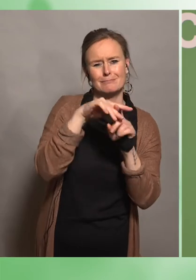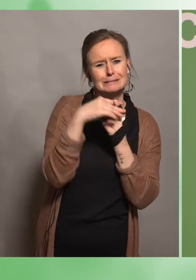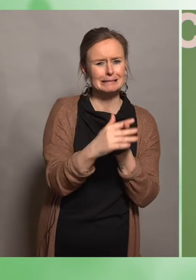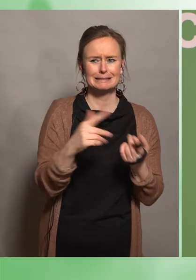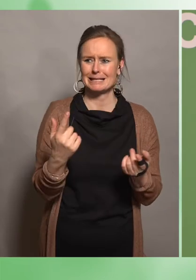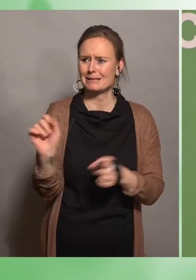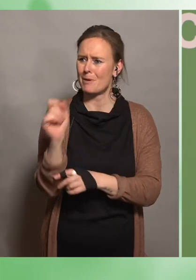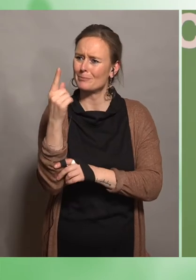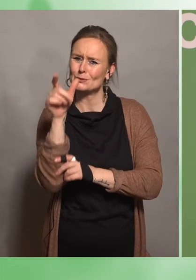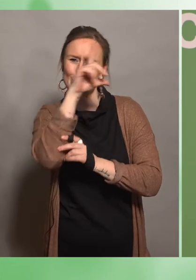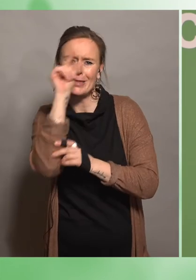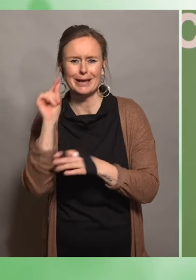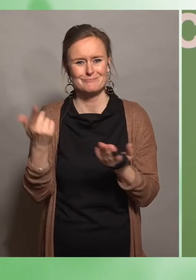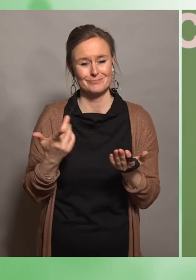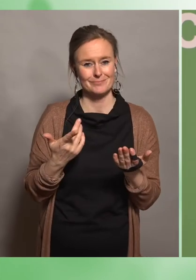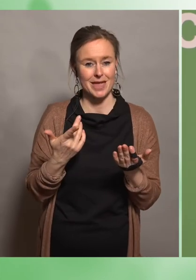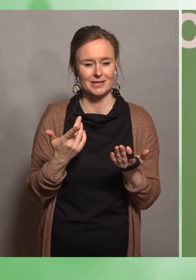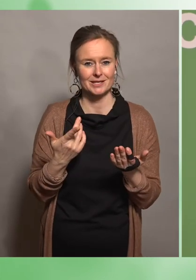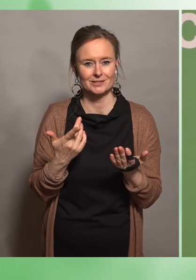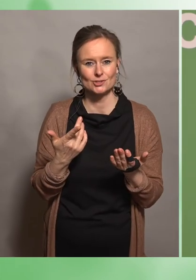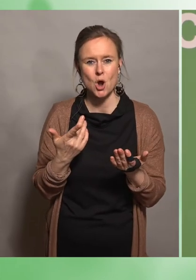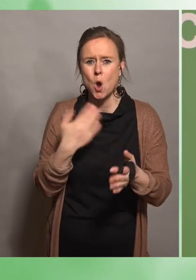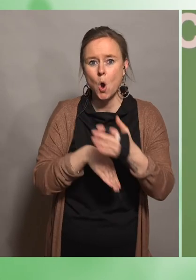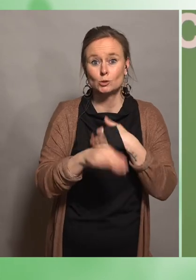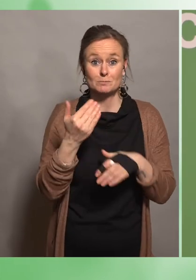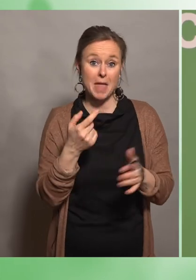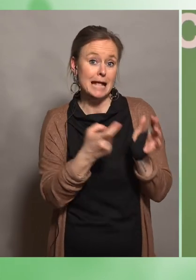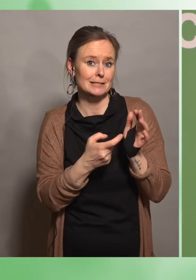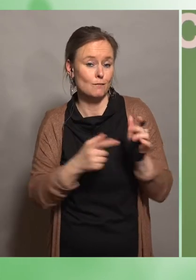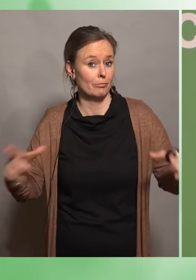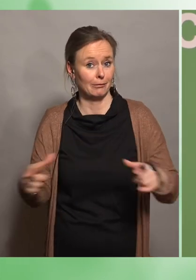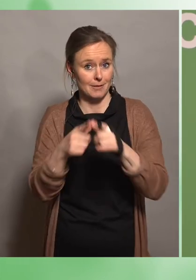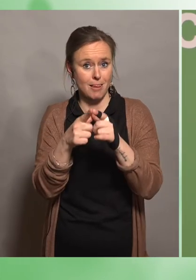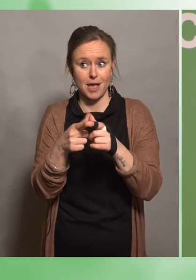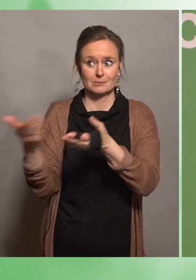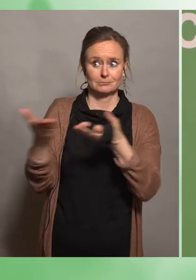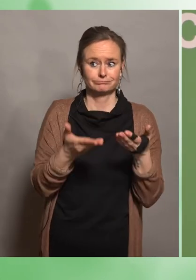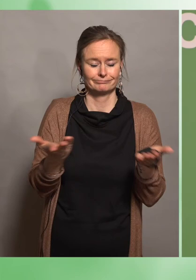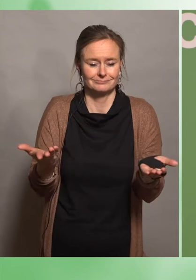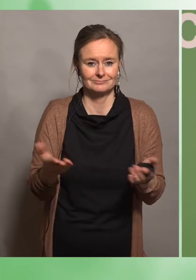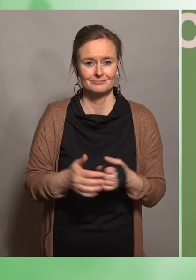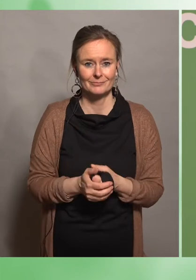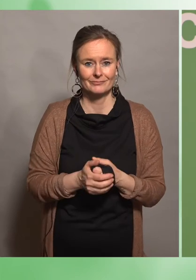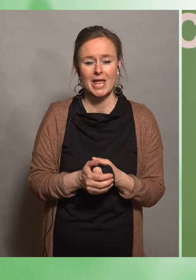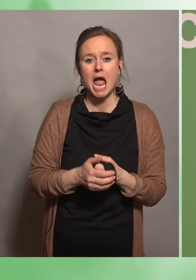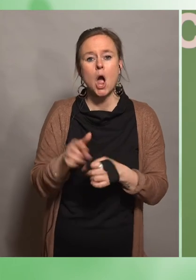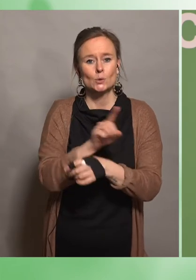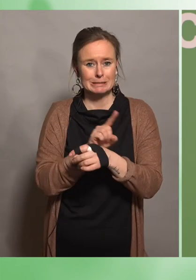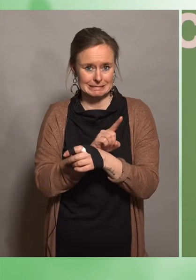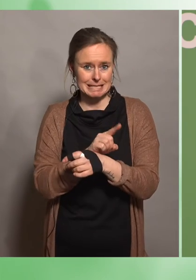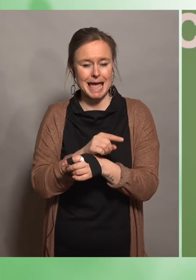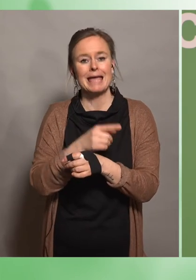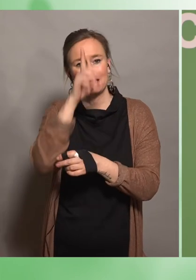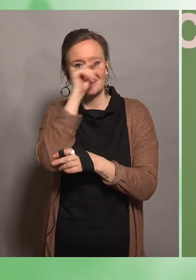drittens auch mehr als die geforderte Leistung erbringt. Und ich glaube, Es ist Zeit, dass man einfach Menschen mit